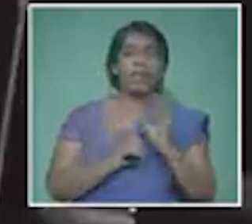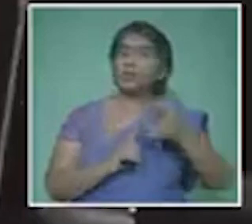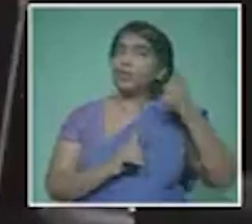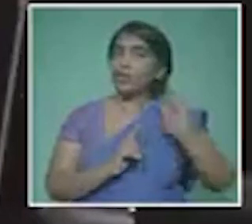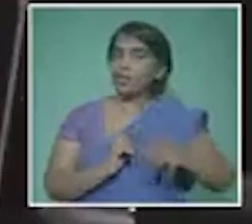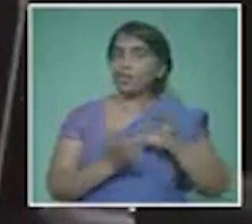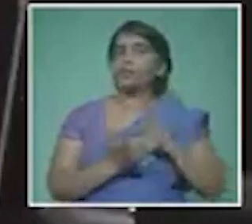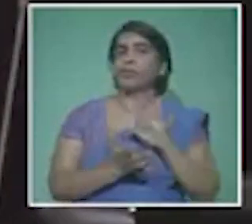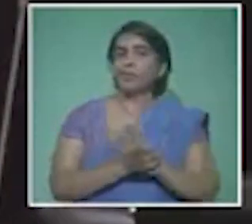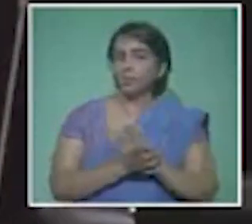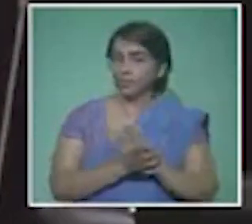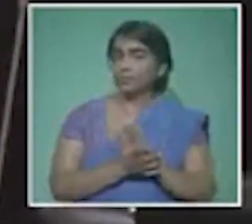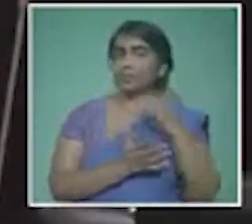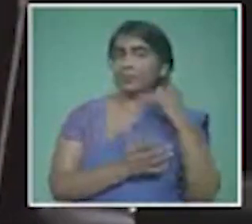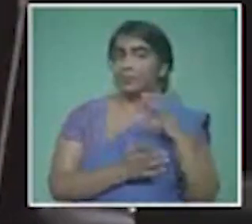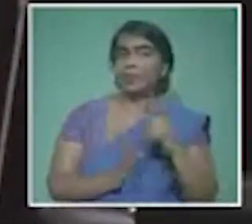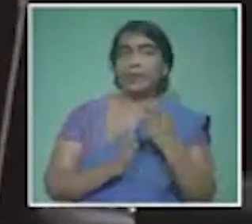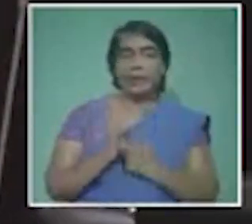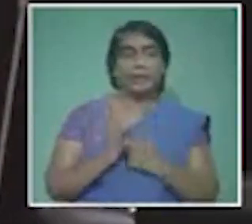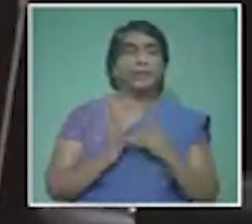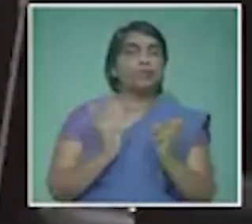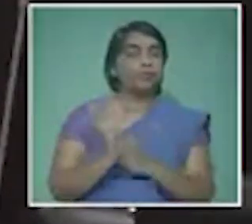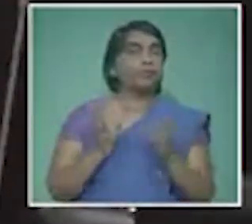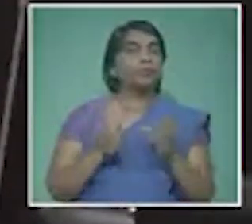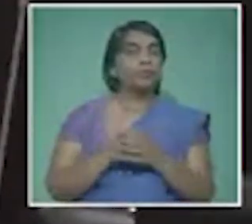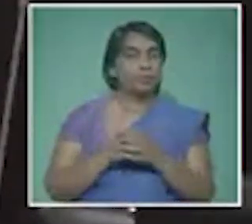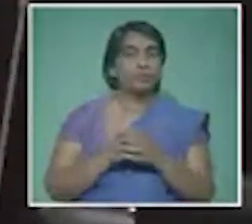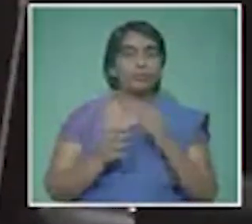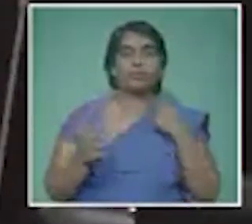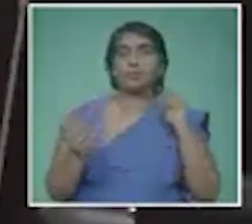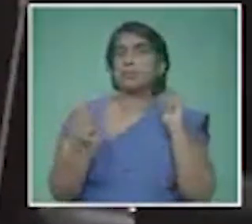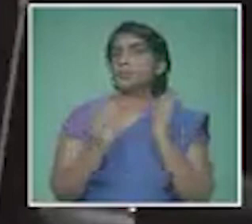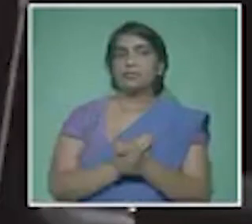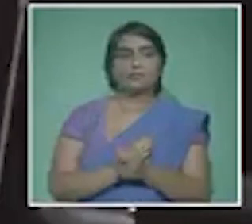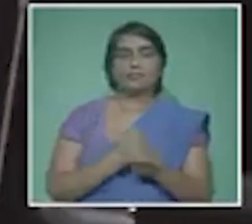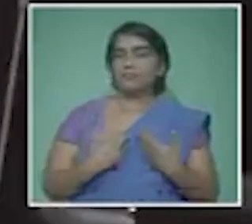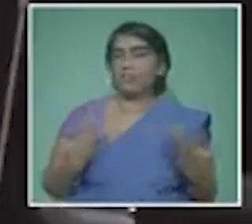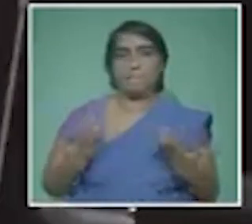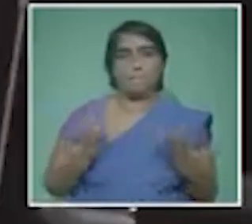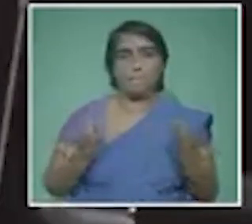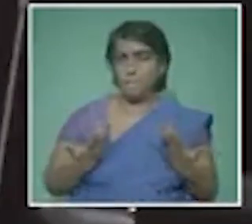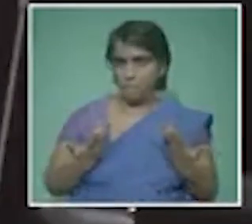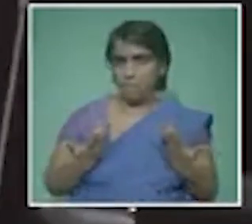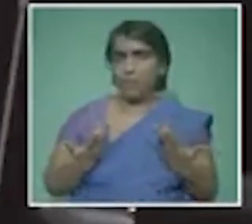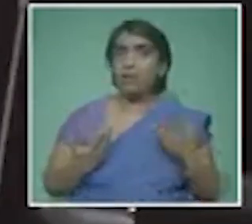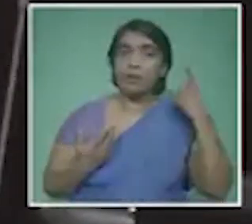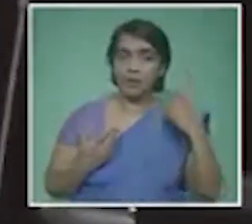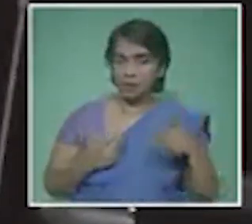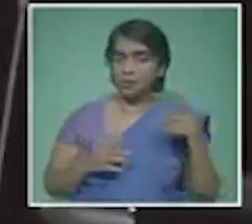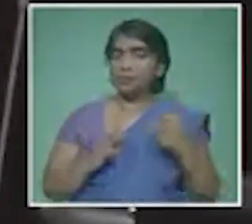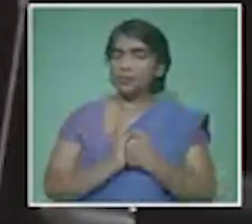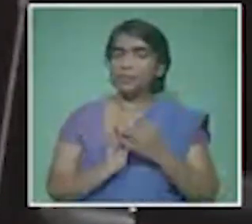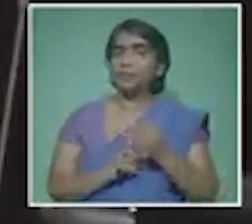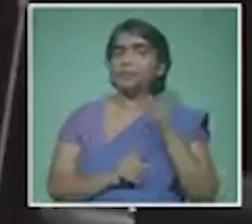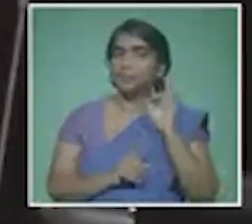நாட்டில் சுமார் 5 லட்சம் இளைஞர் யுவதிகள் போதைப் பொருளுக்கு அடிமையாகியுள்ளனர். கடுமையான சட்ட நடவடிக்கைகளை எடுக்காது போனால் இன்னும் 2-3 ஆண்டுகளில்